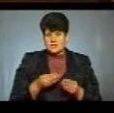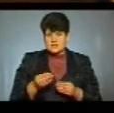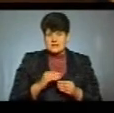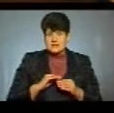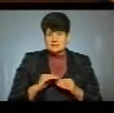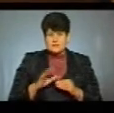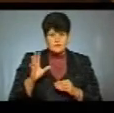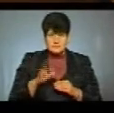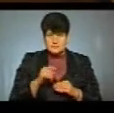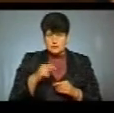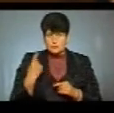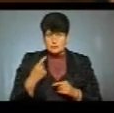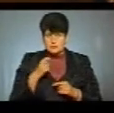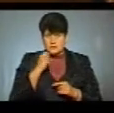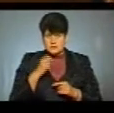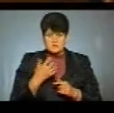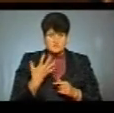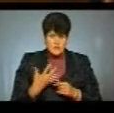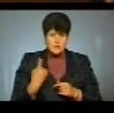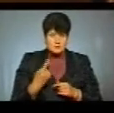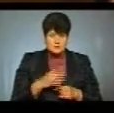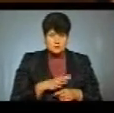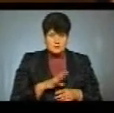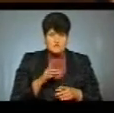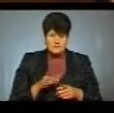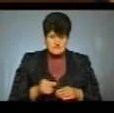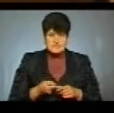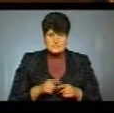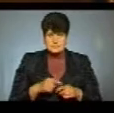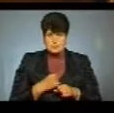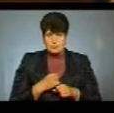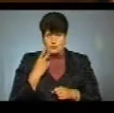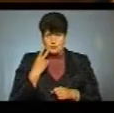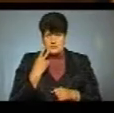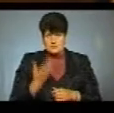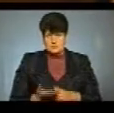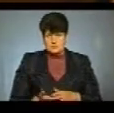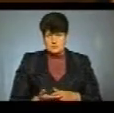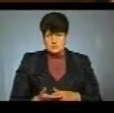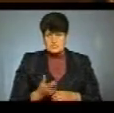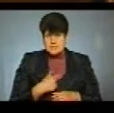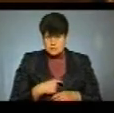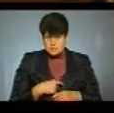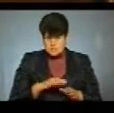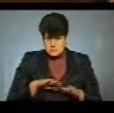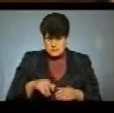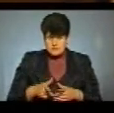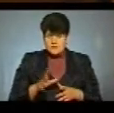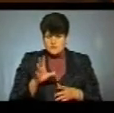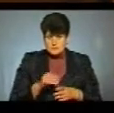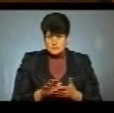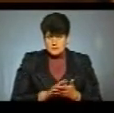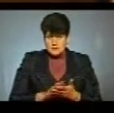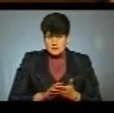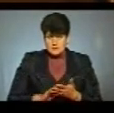всіх містах України, ми пройшли вже 5 областів, ми все це робимо завжди. Ми за собою вбираємо так, що навіть